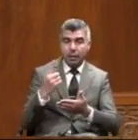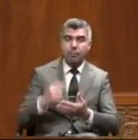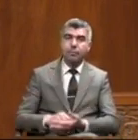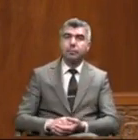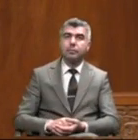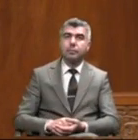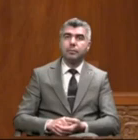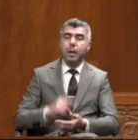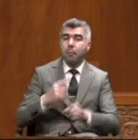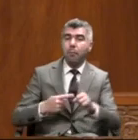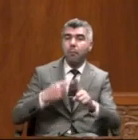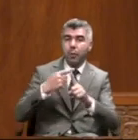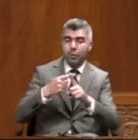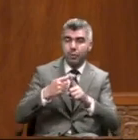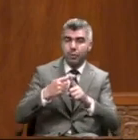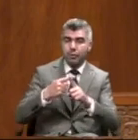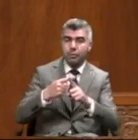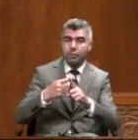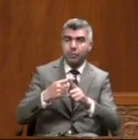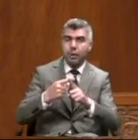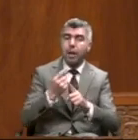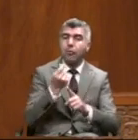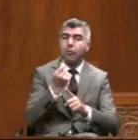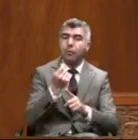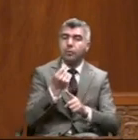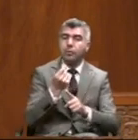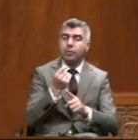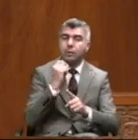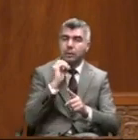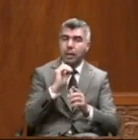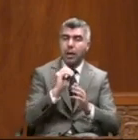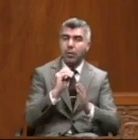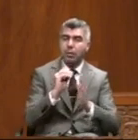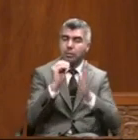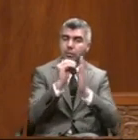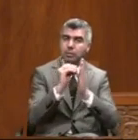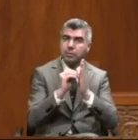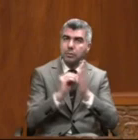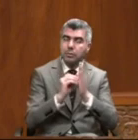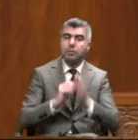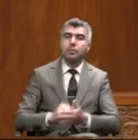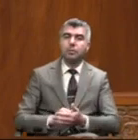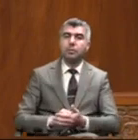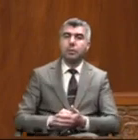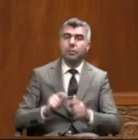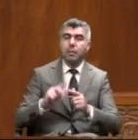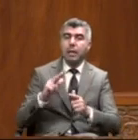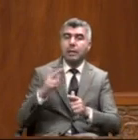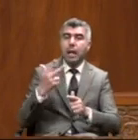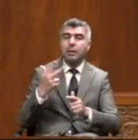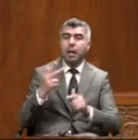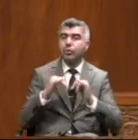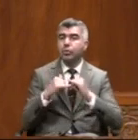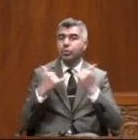يفوق اولا المبلغ الذي خصص على الاقل ثلاث حوارات